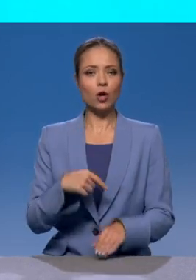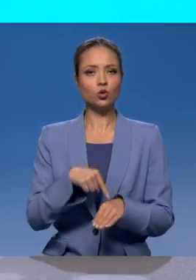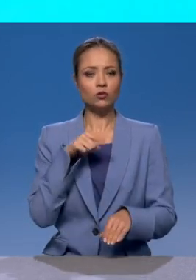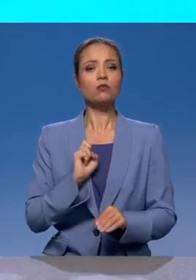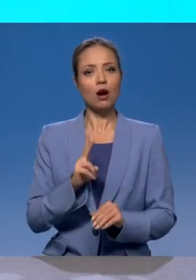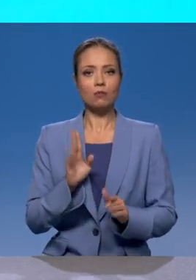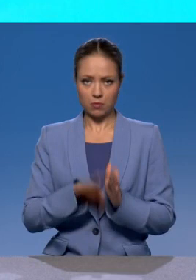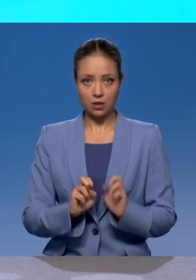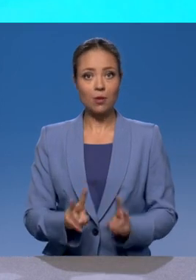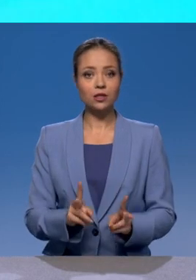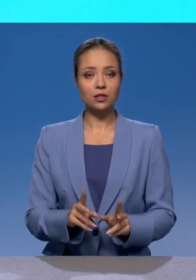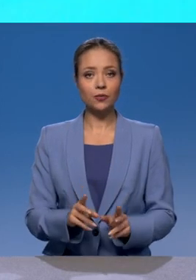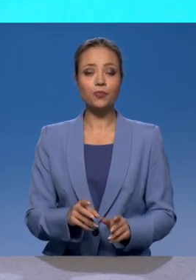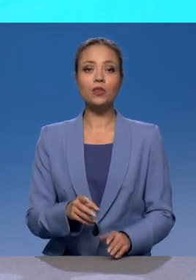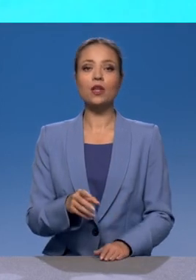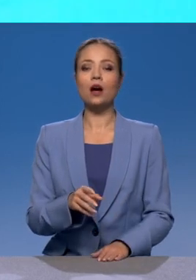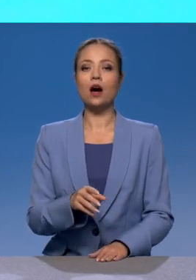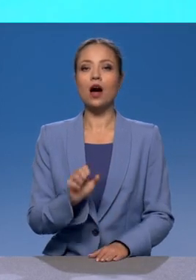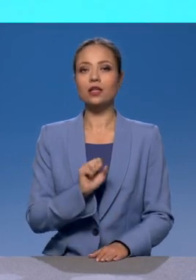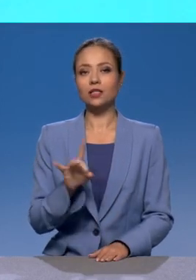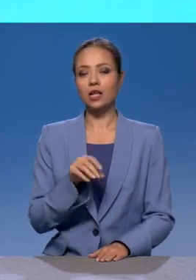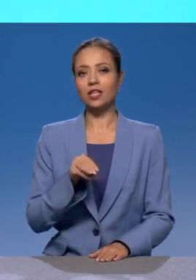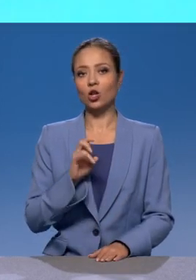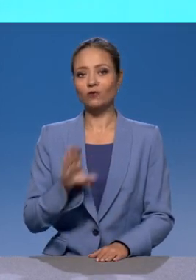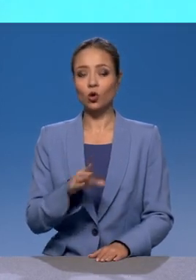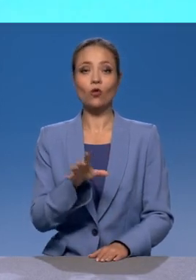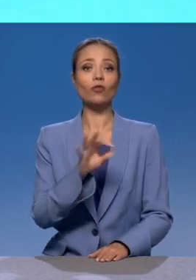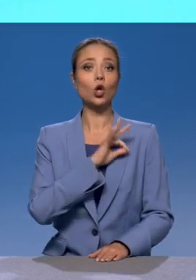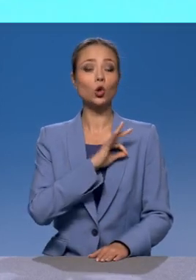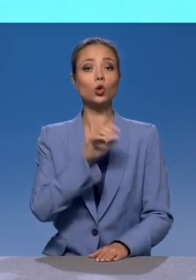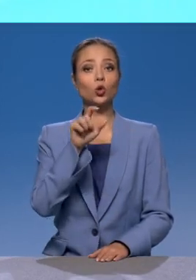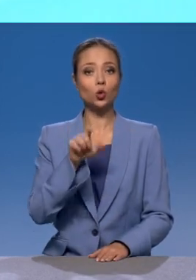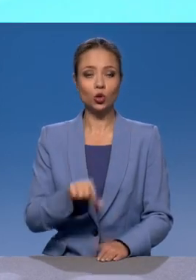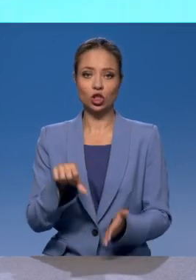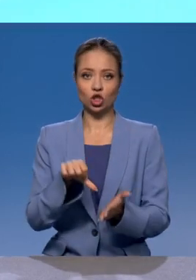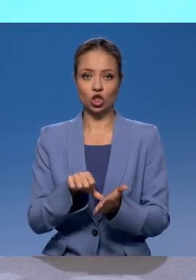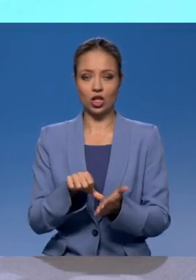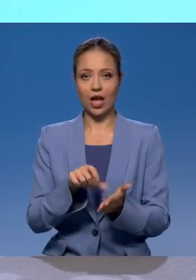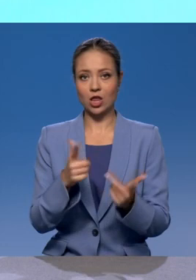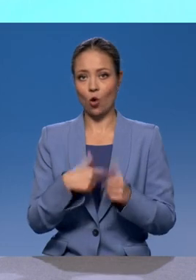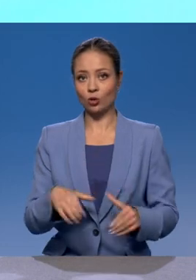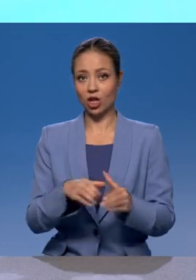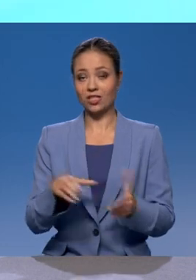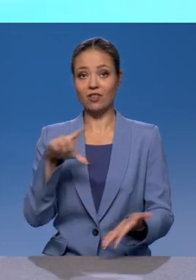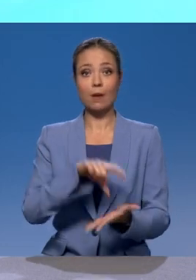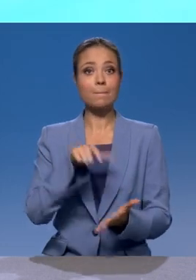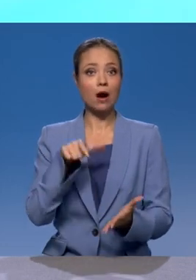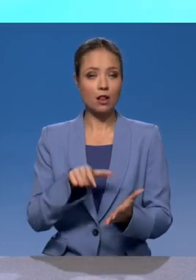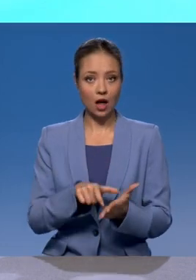районе? Александр Терновцов, юрист, член общественной палаты, выходит с нами на связь. Александр Валерьевич,